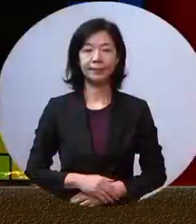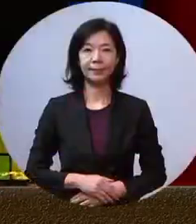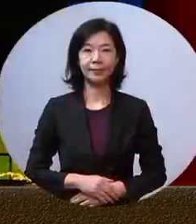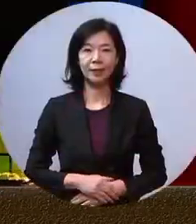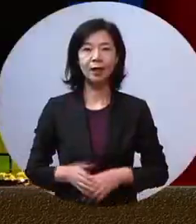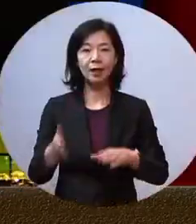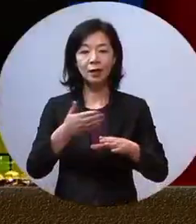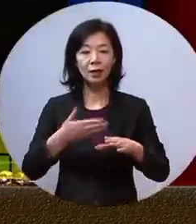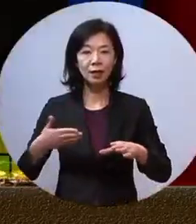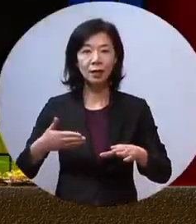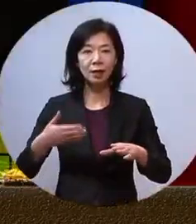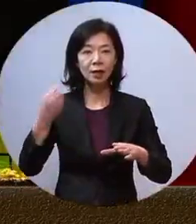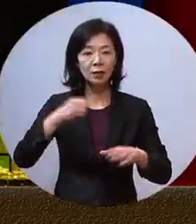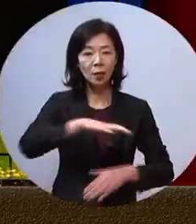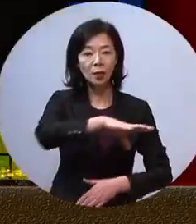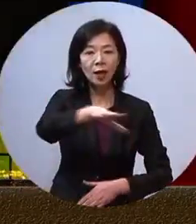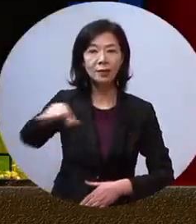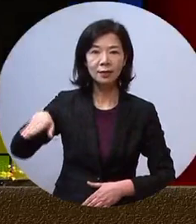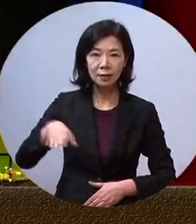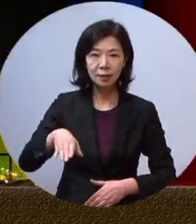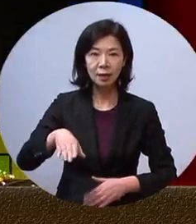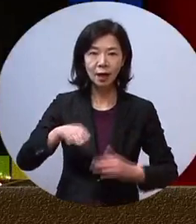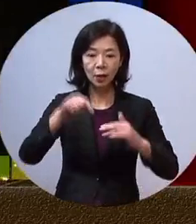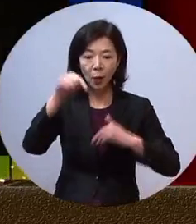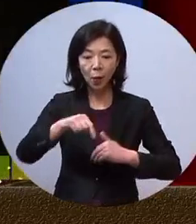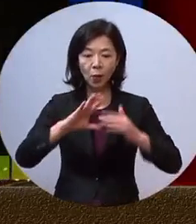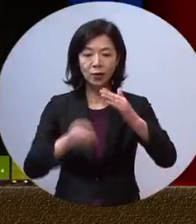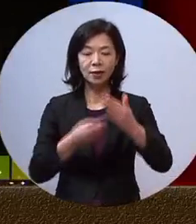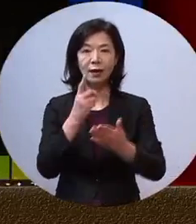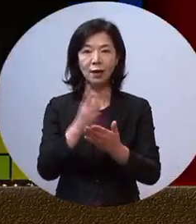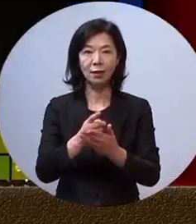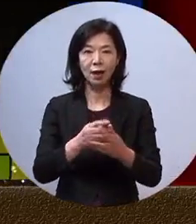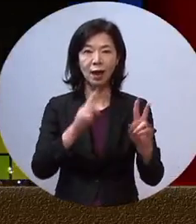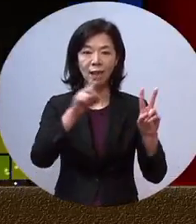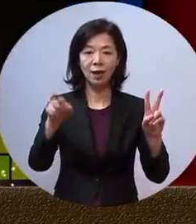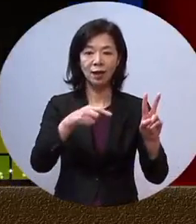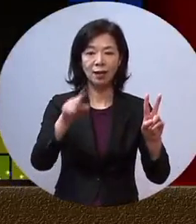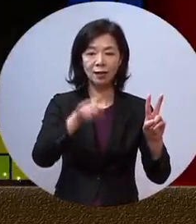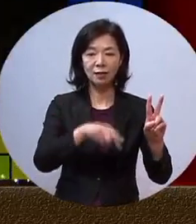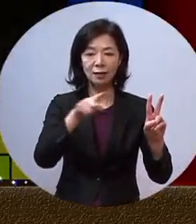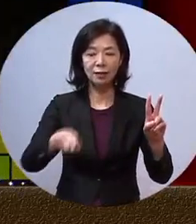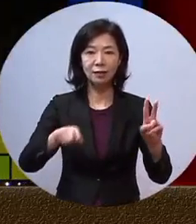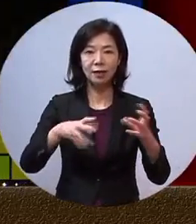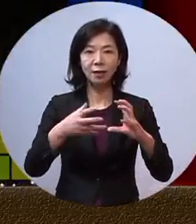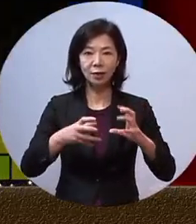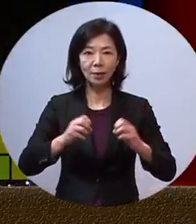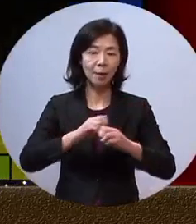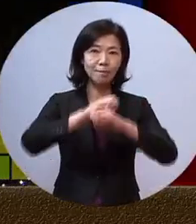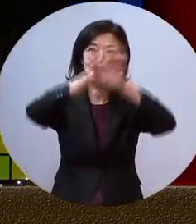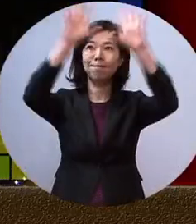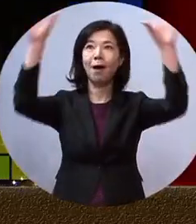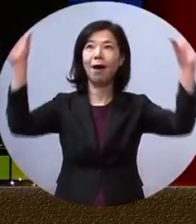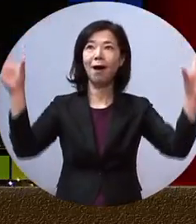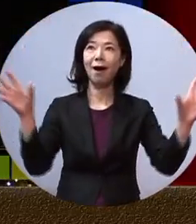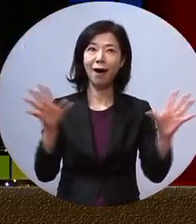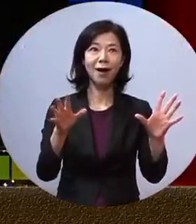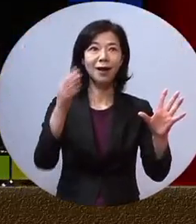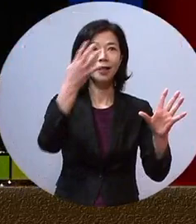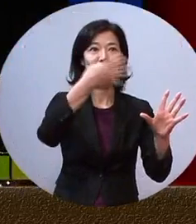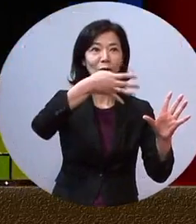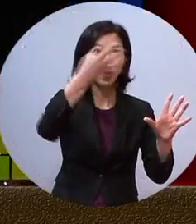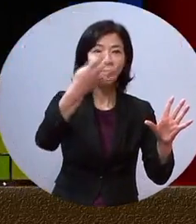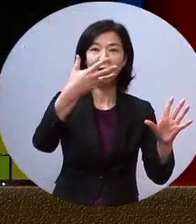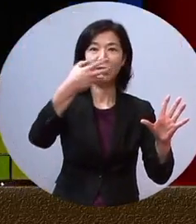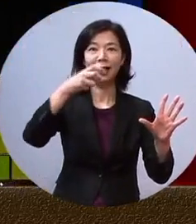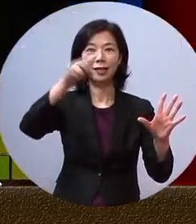湘南では藤沢だけとなる二尺玉は、大迫力の音とともに空中で直径およそ480